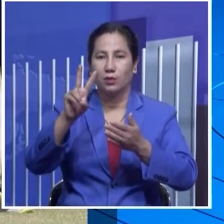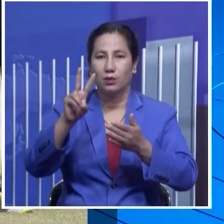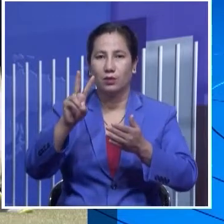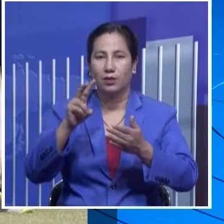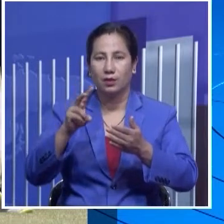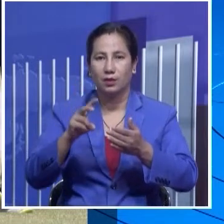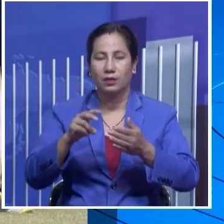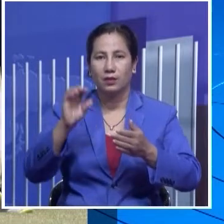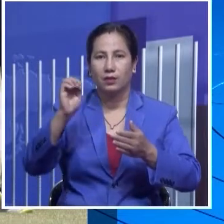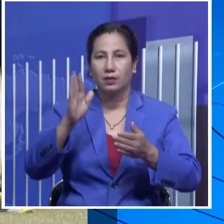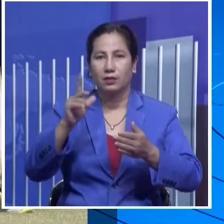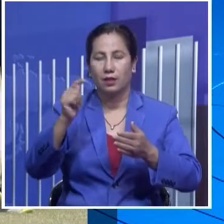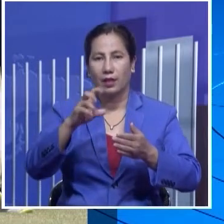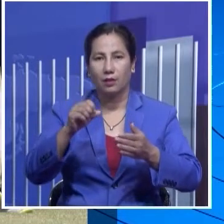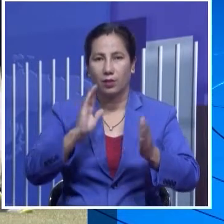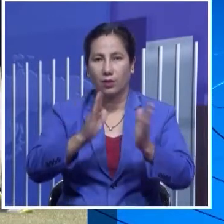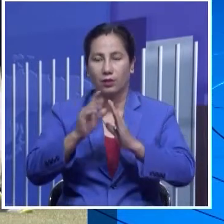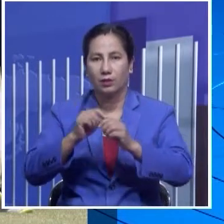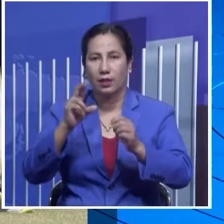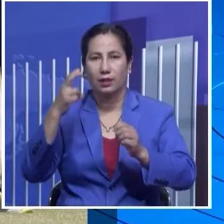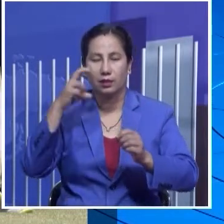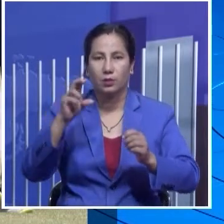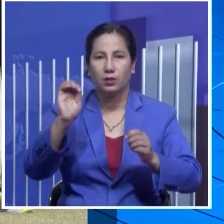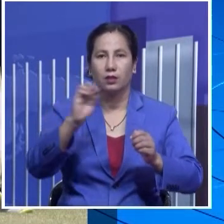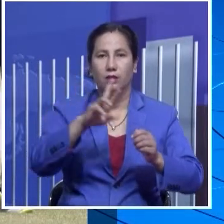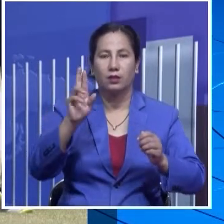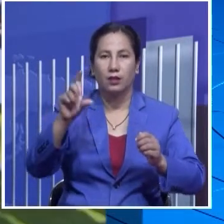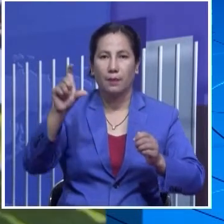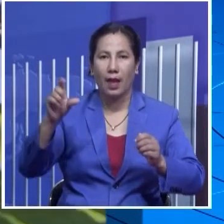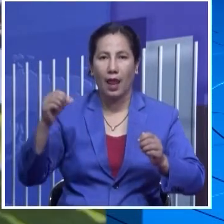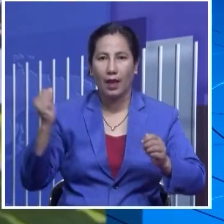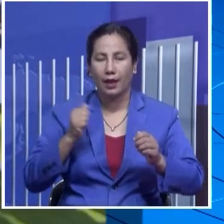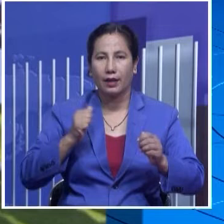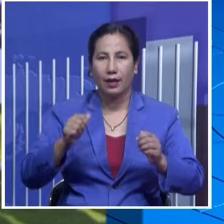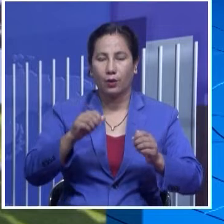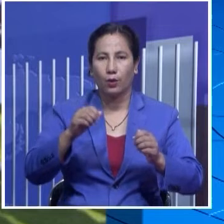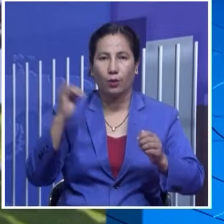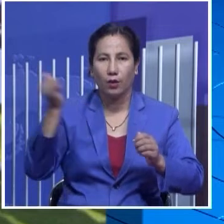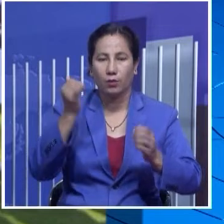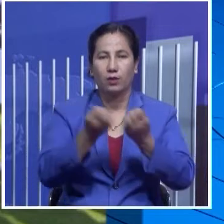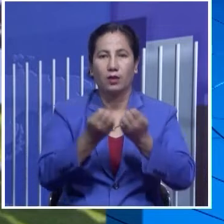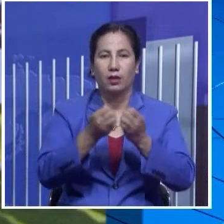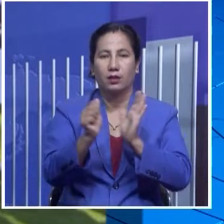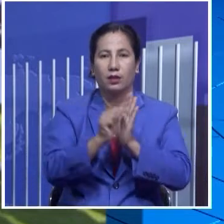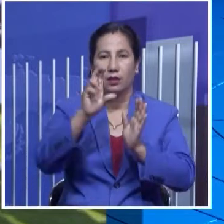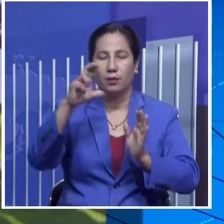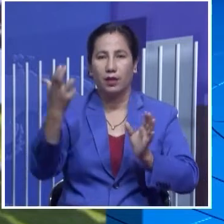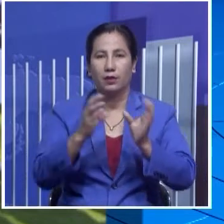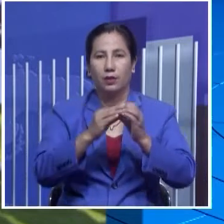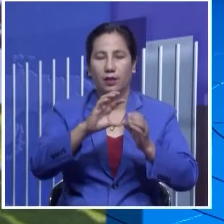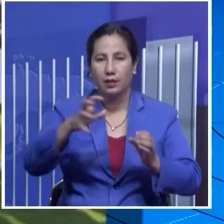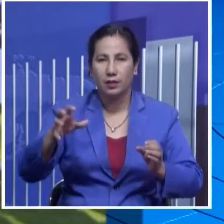अन्तर्गत स्कटल्यान्डमा आयोजना हुने त्रिकोणात्मक एक दिवसीय सिरिज अघि नेपालले क्यानाडाको भ्रमण गरेको हो। यसअघि नेपाली टोलीले